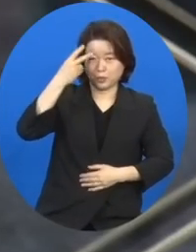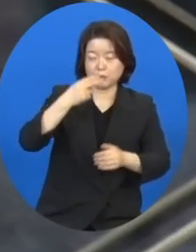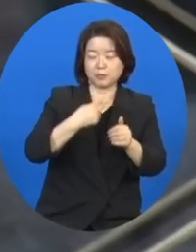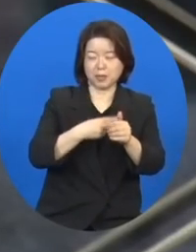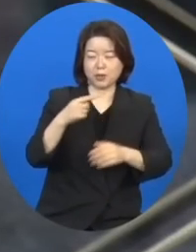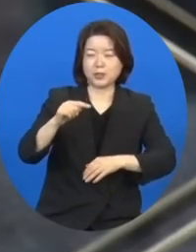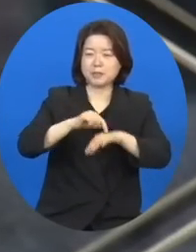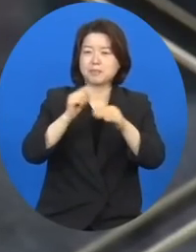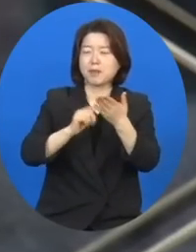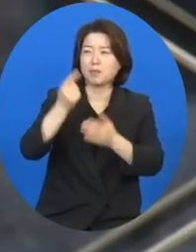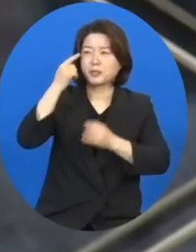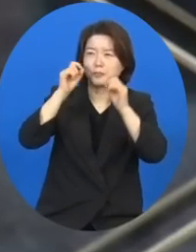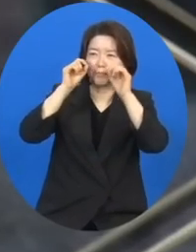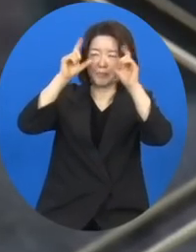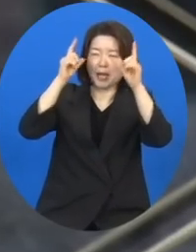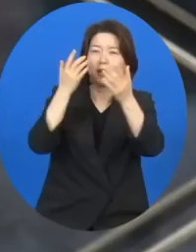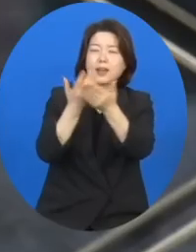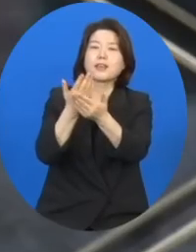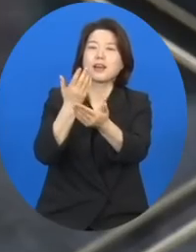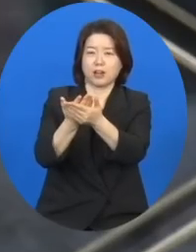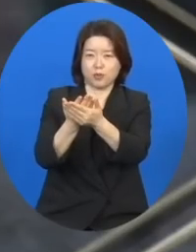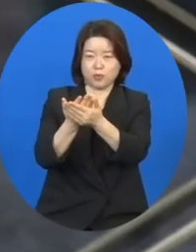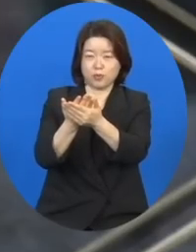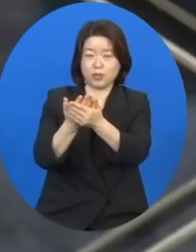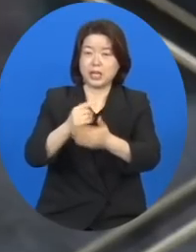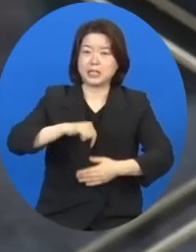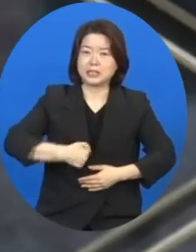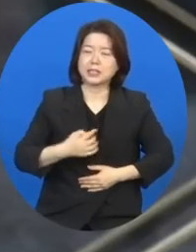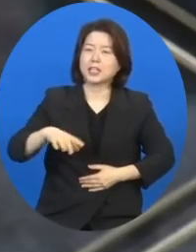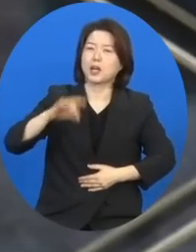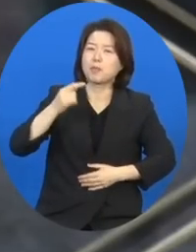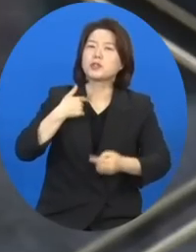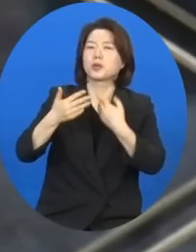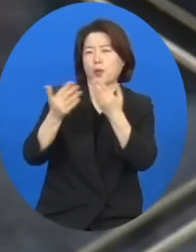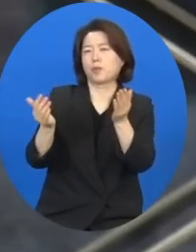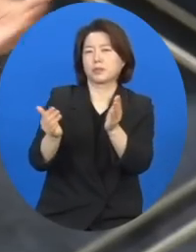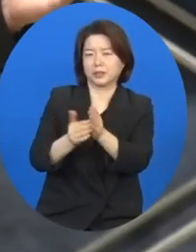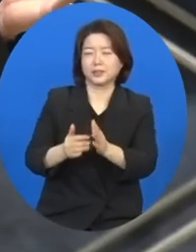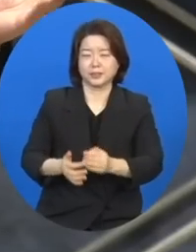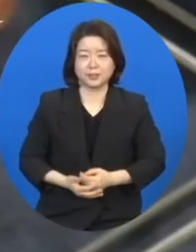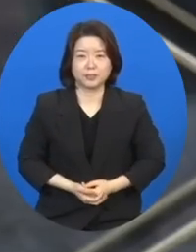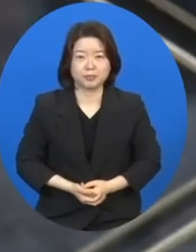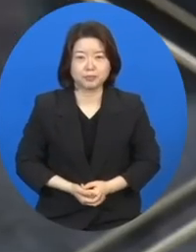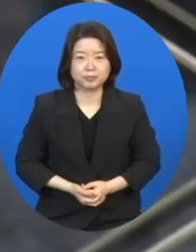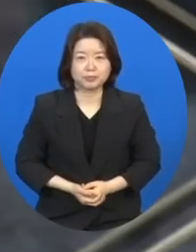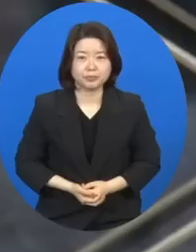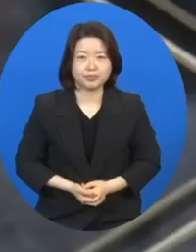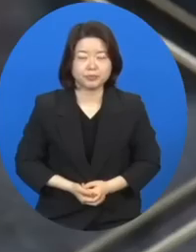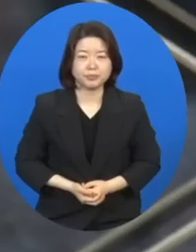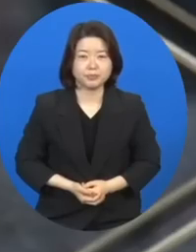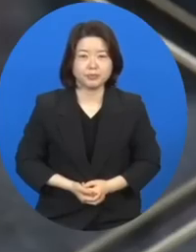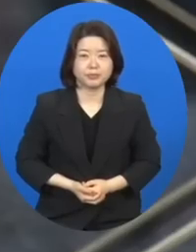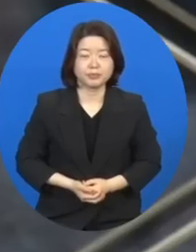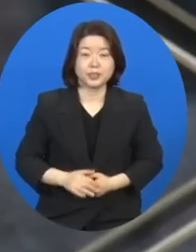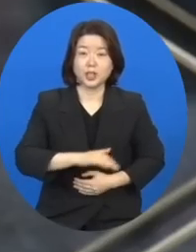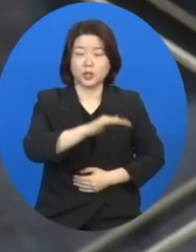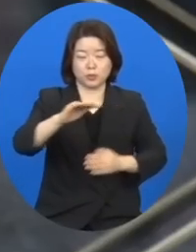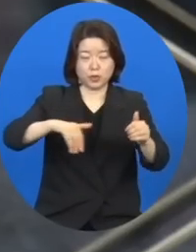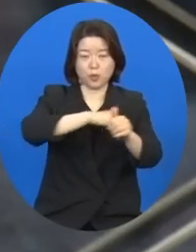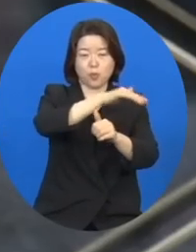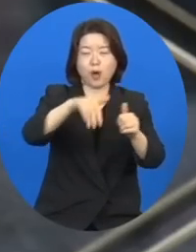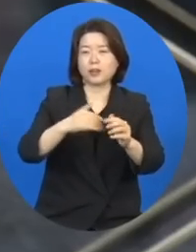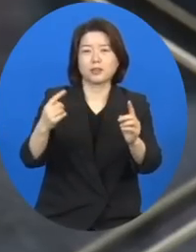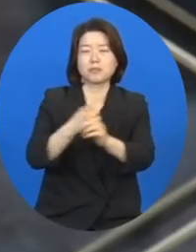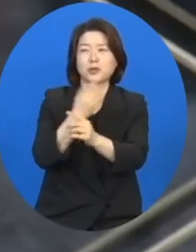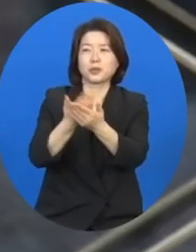밝혀달라고, 본인이 이것을 경험했기 때문에 그렇습니다. 사실 우리는요, 우리 환경이 바뀌어달라고 기도를 많이